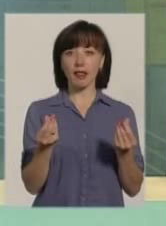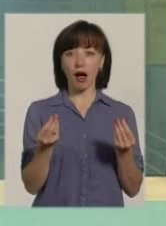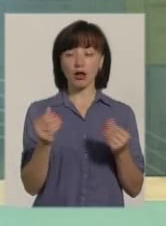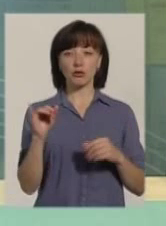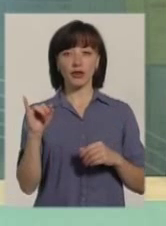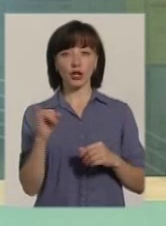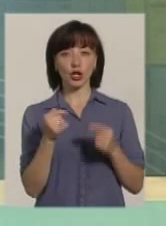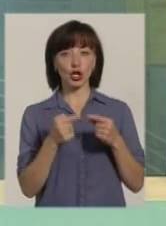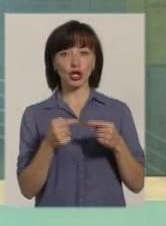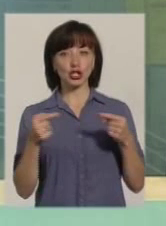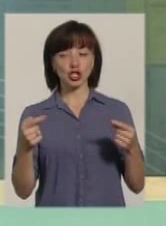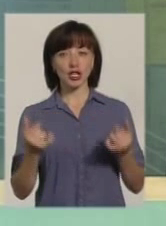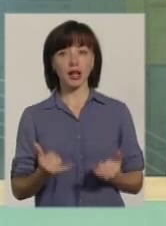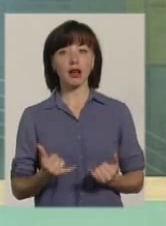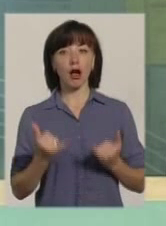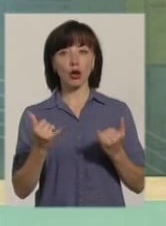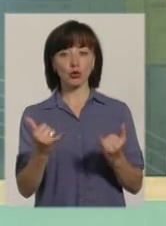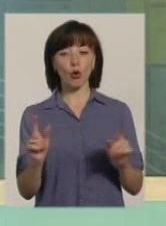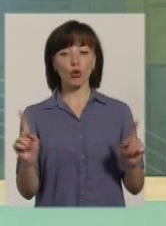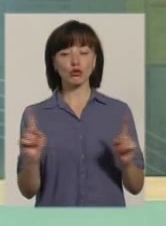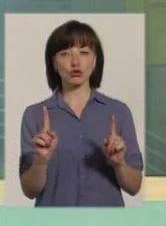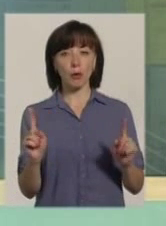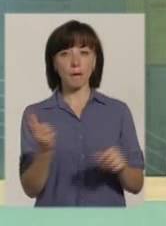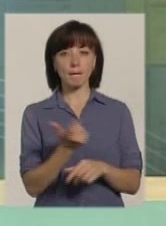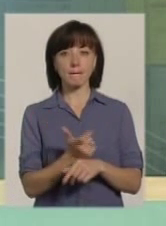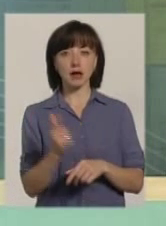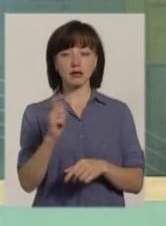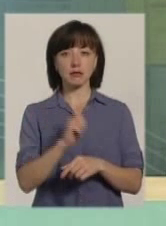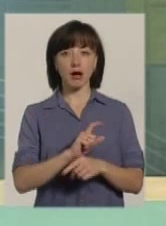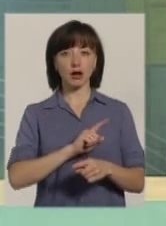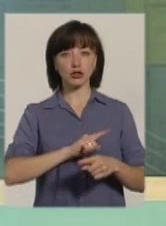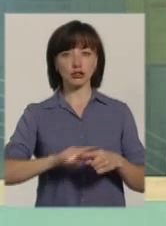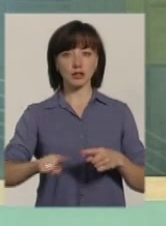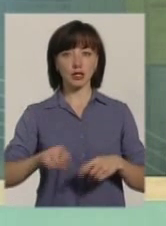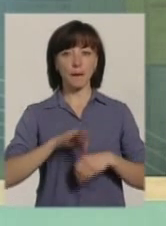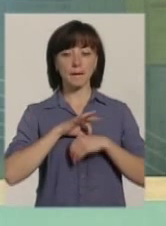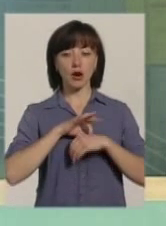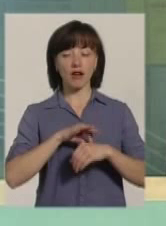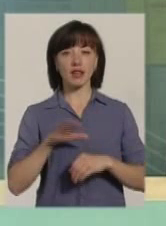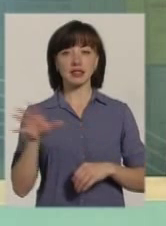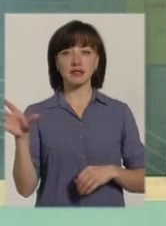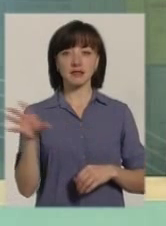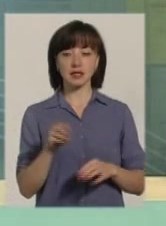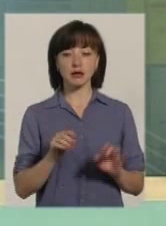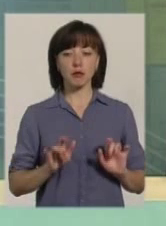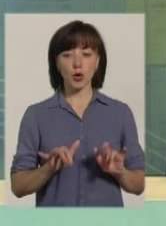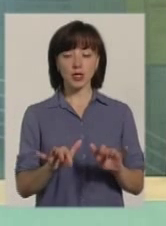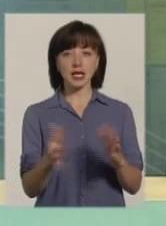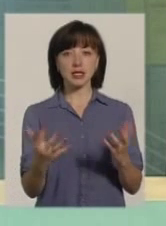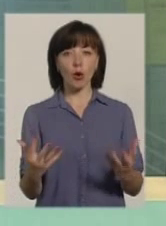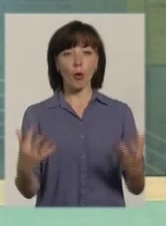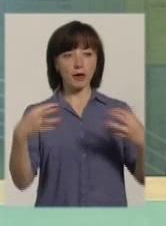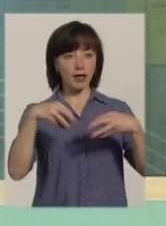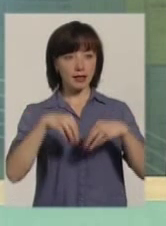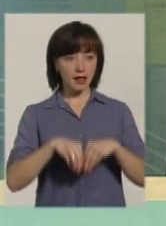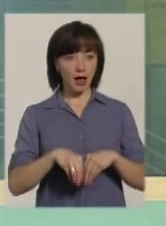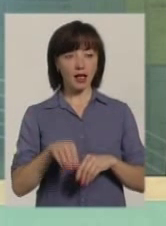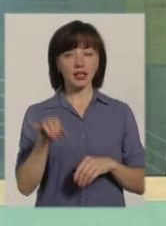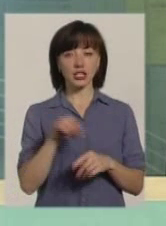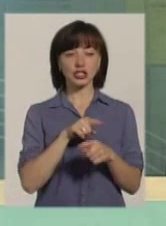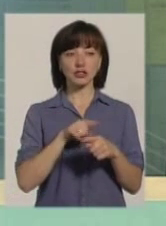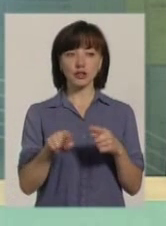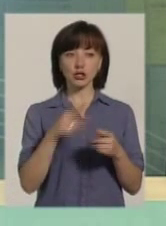і інших для того, аби максимально швидко провести всі процеси об'єднання і